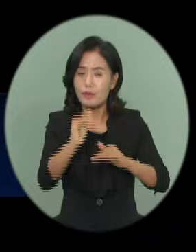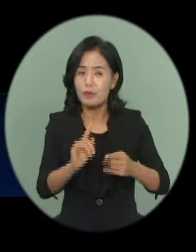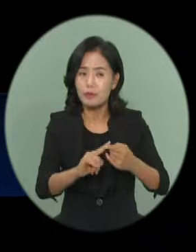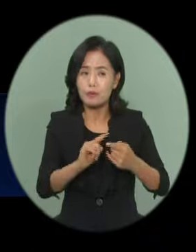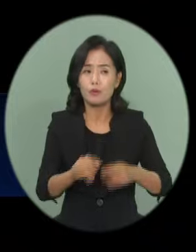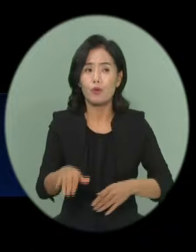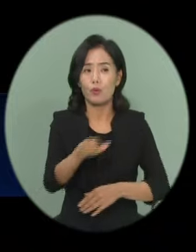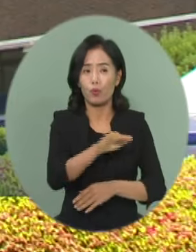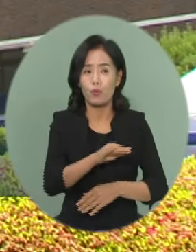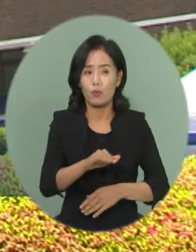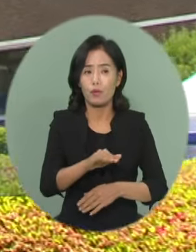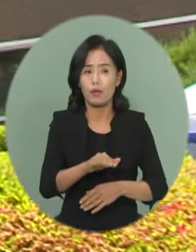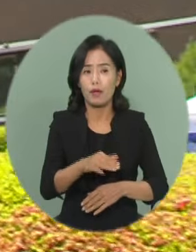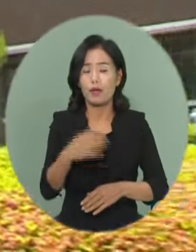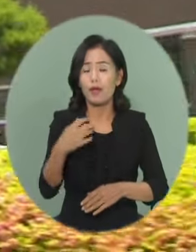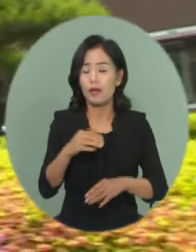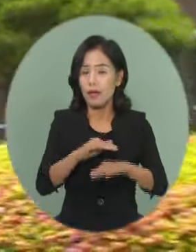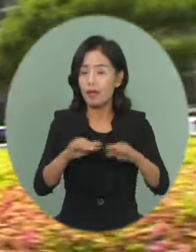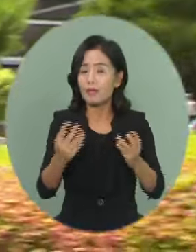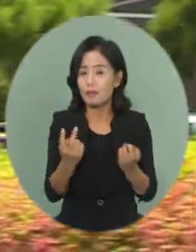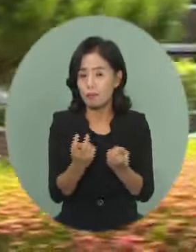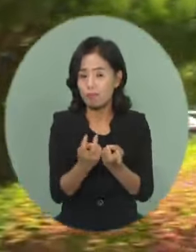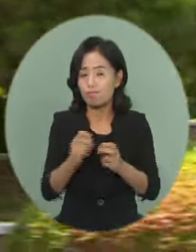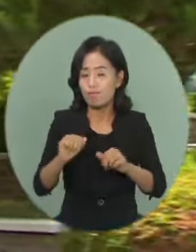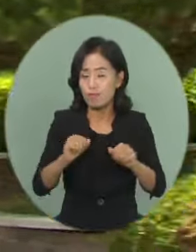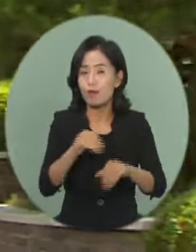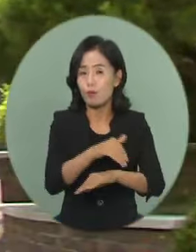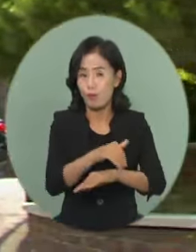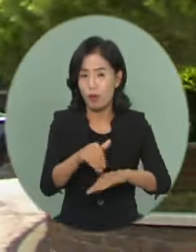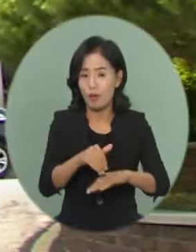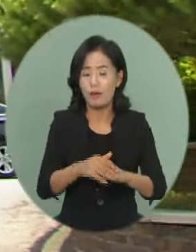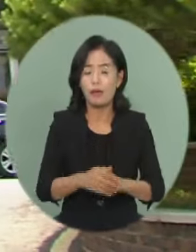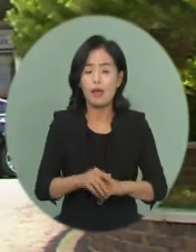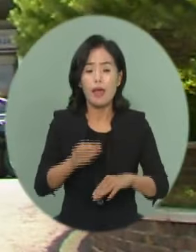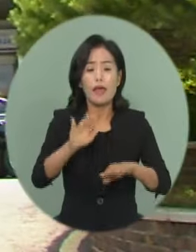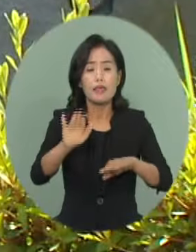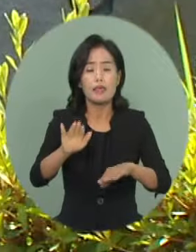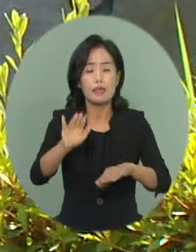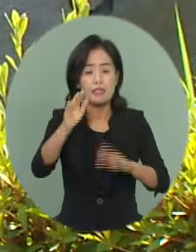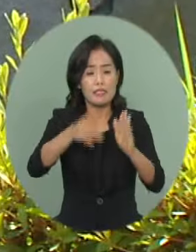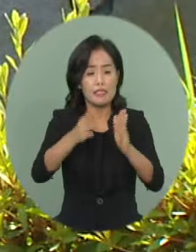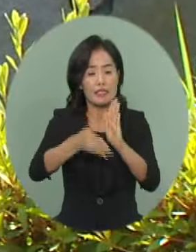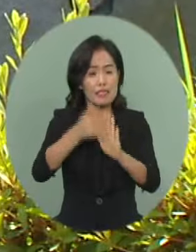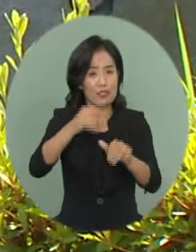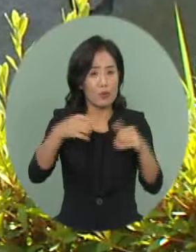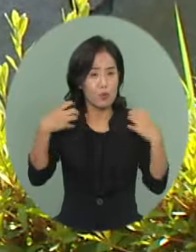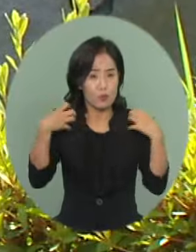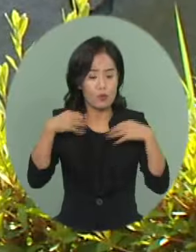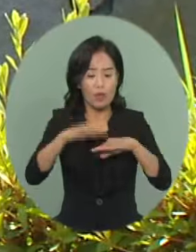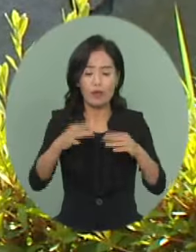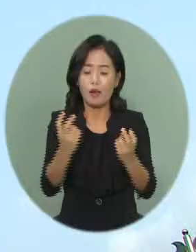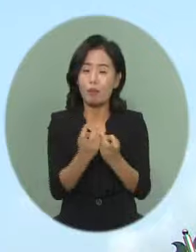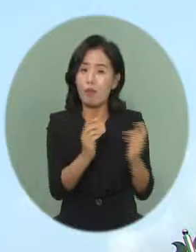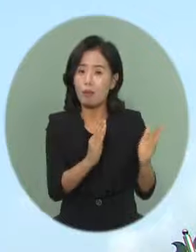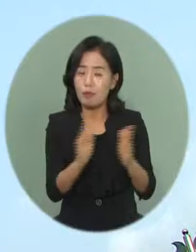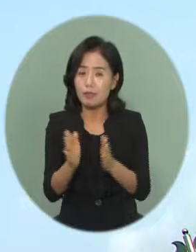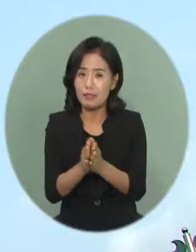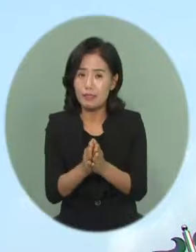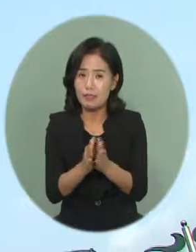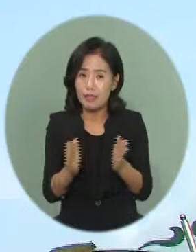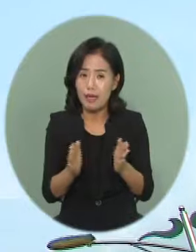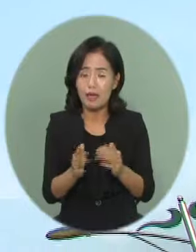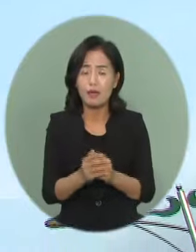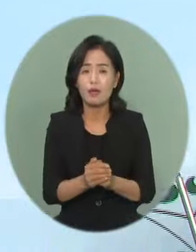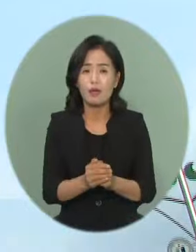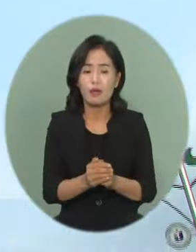저희들이 행 하겠죠 학생들이 동의하자 시도 교육청도 대책 마련에났습니다 광주시 교육청과 전남도